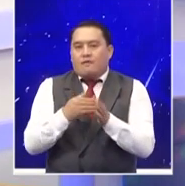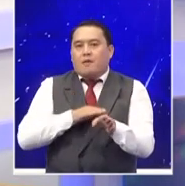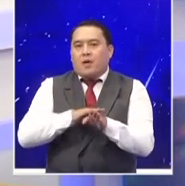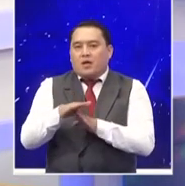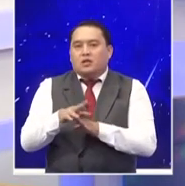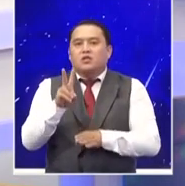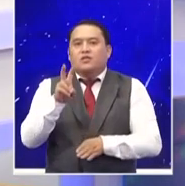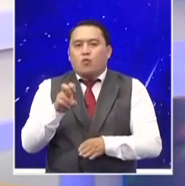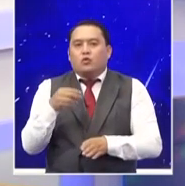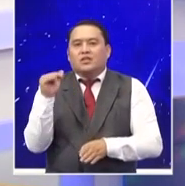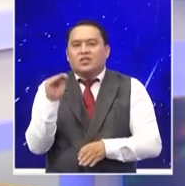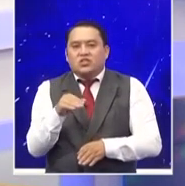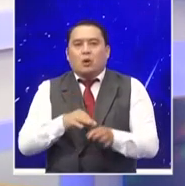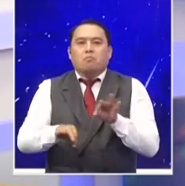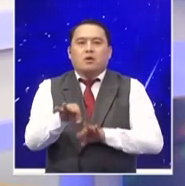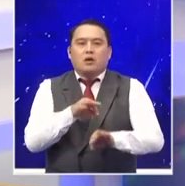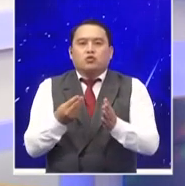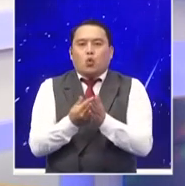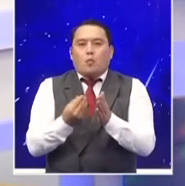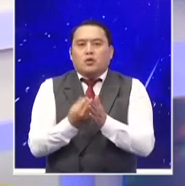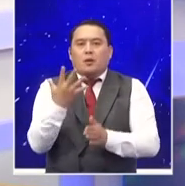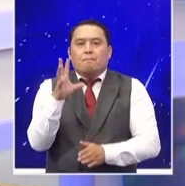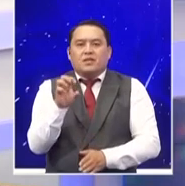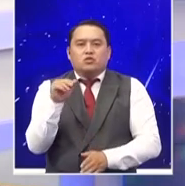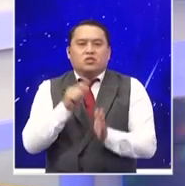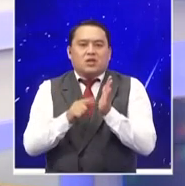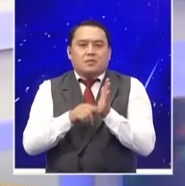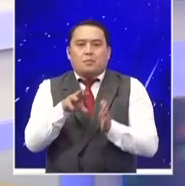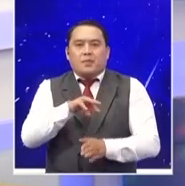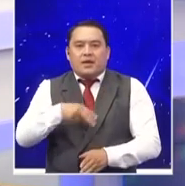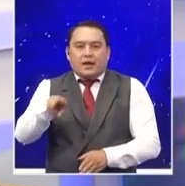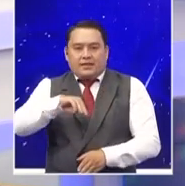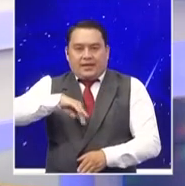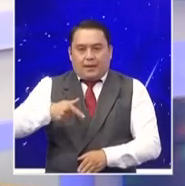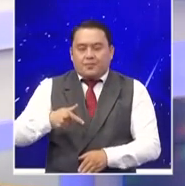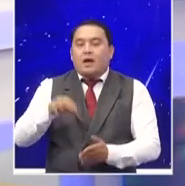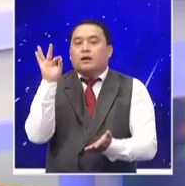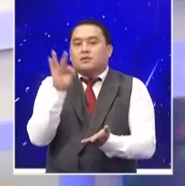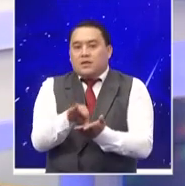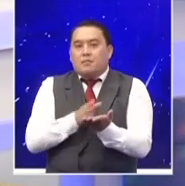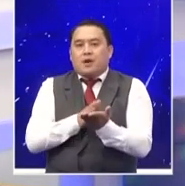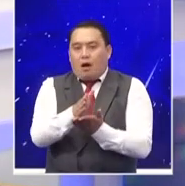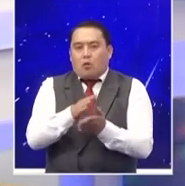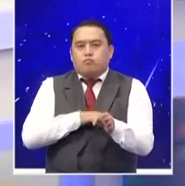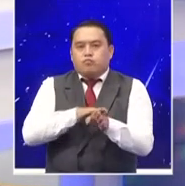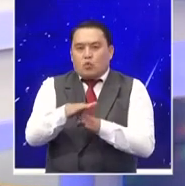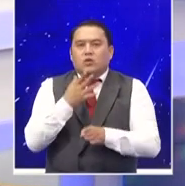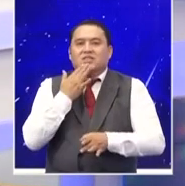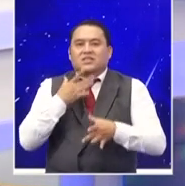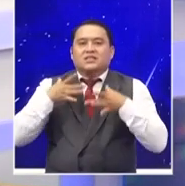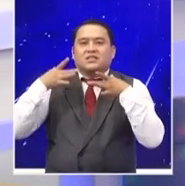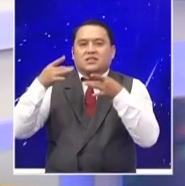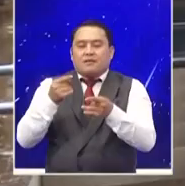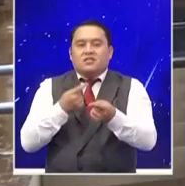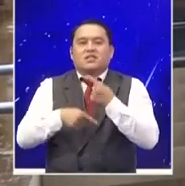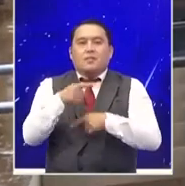порядка 2500 проектов на сумму около 570 миллиардов тенге. Цель данной программы – полное импортозамещение, то